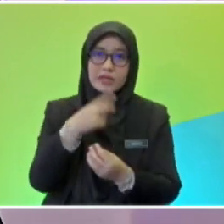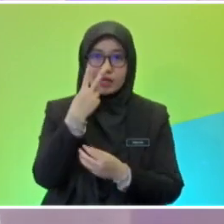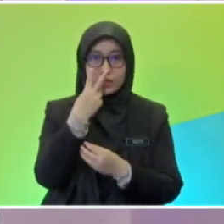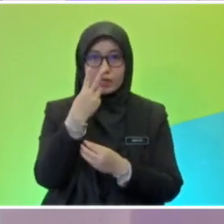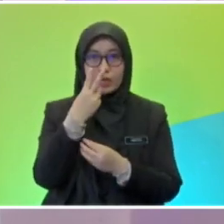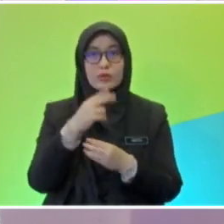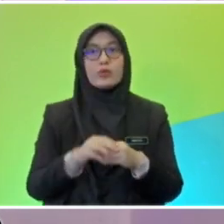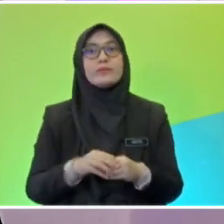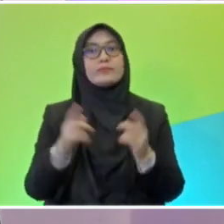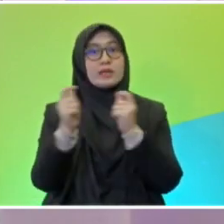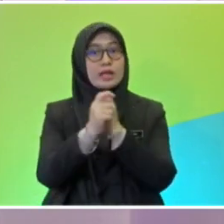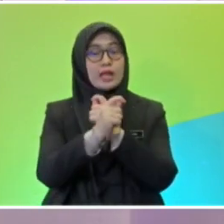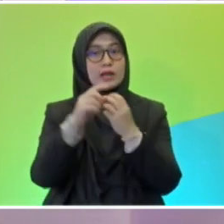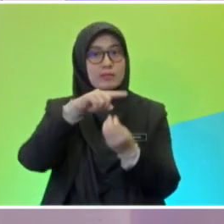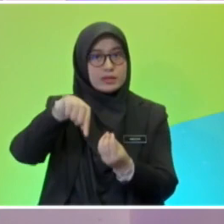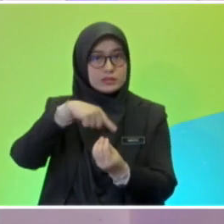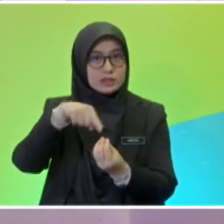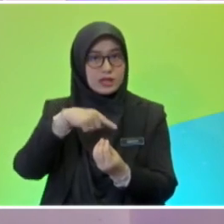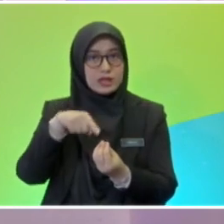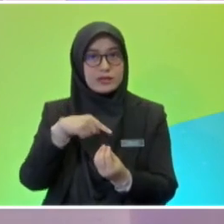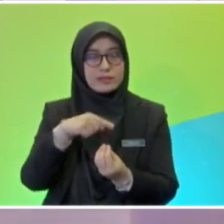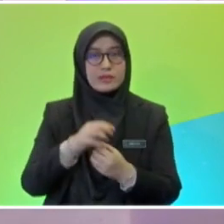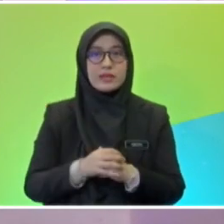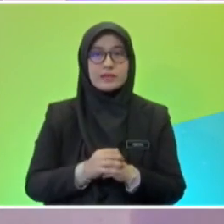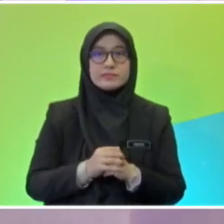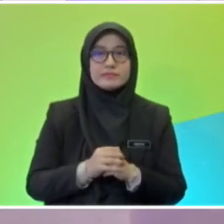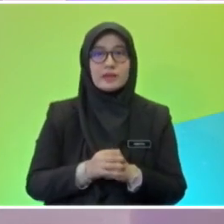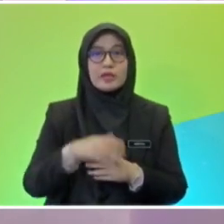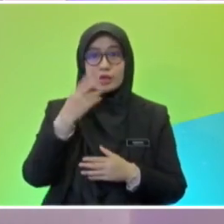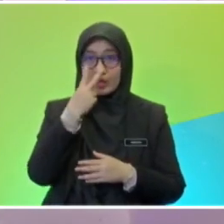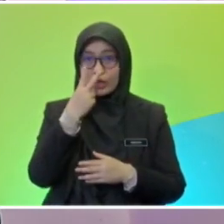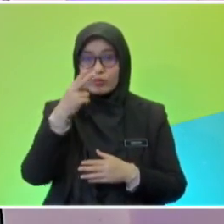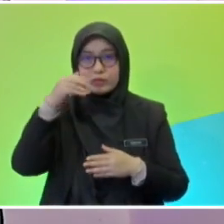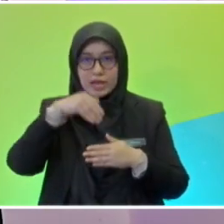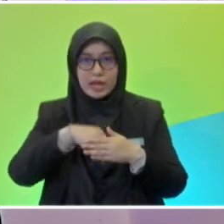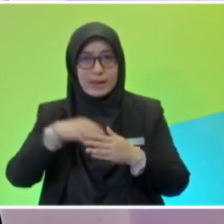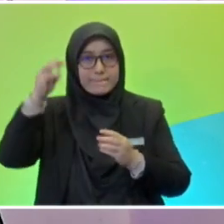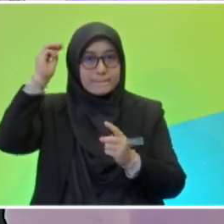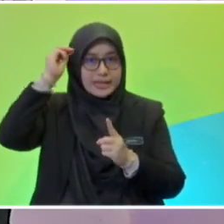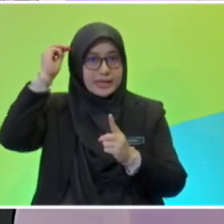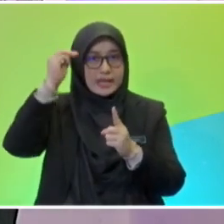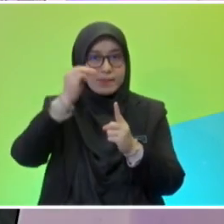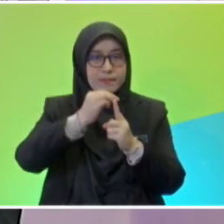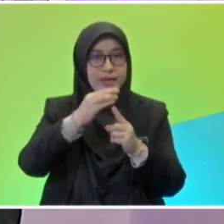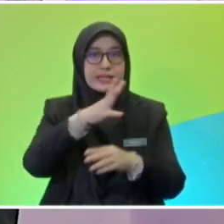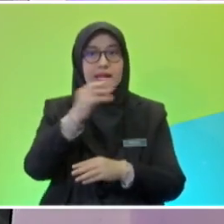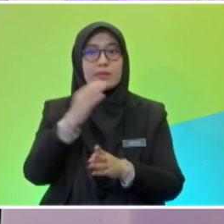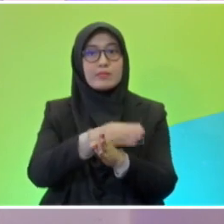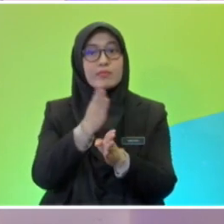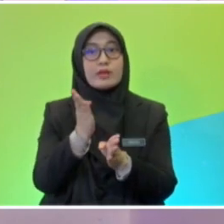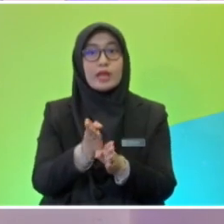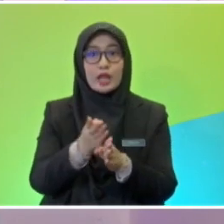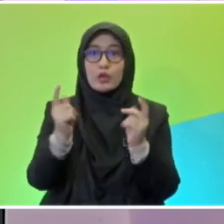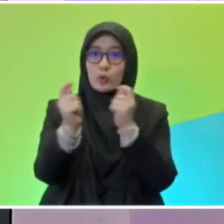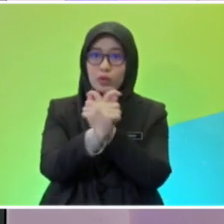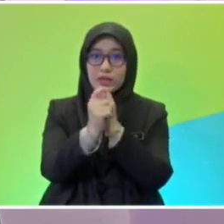masyarakat cepetan nih oke ada beberapa dalamnya ini kita tengok masalah mic dan bentuk penentangan masyarakat tepatnya jadi